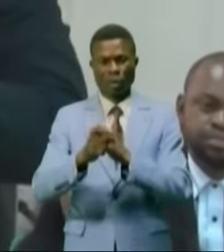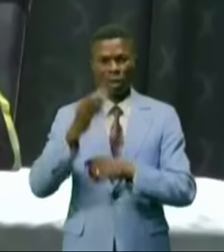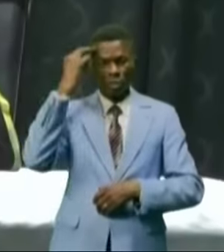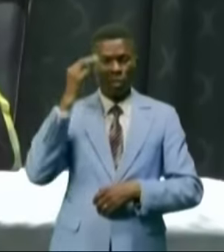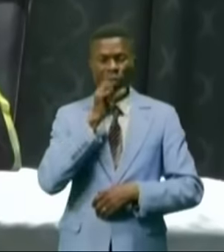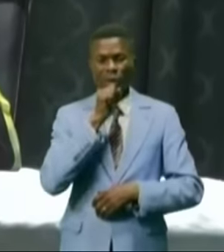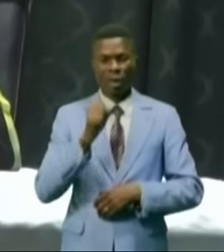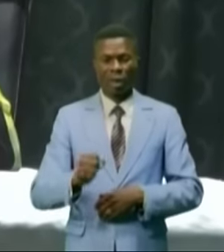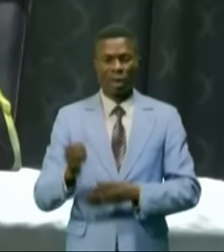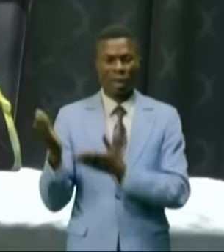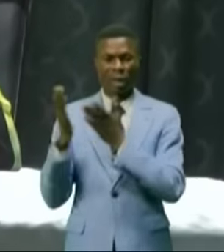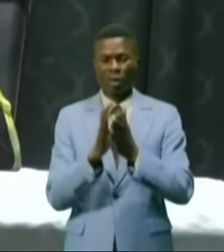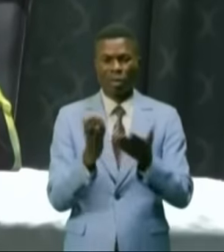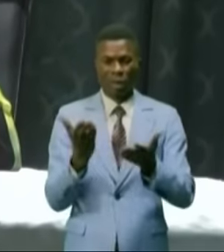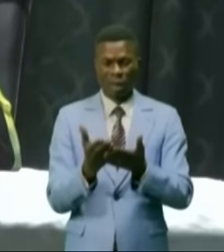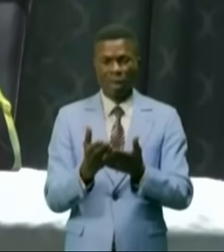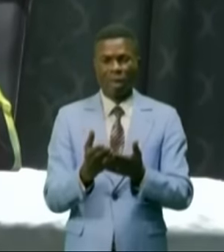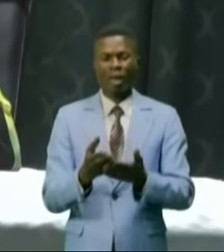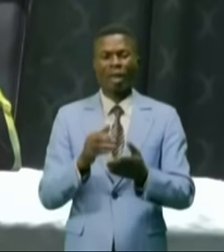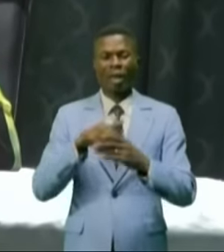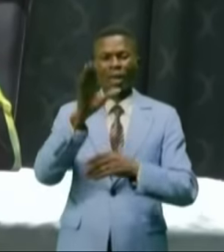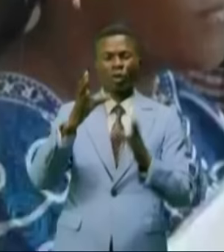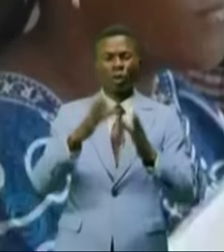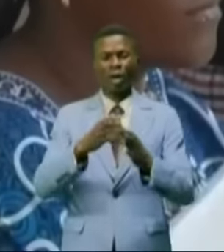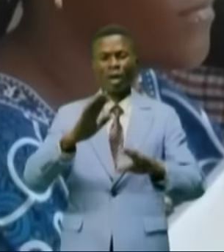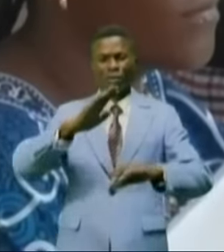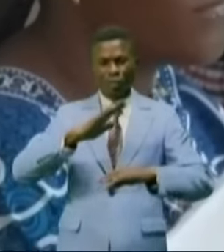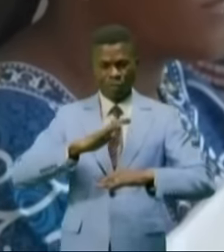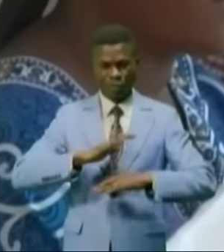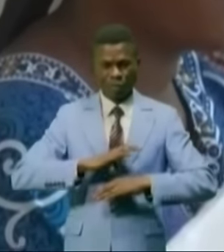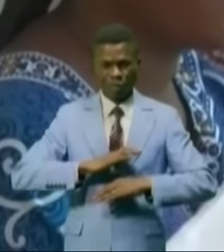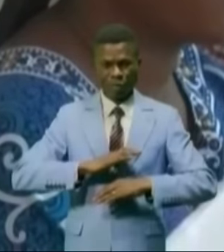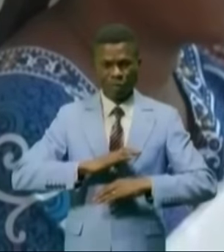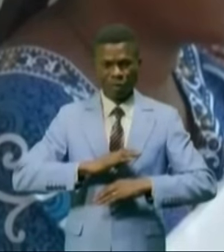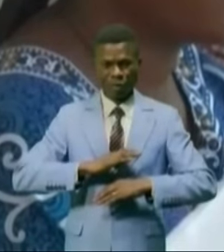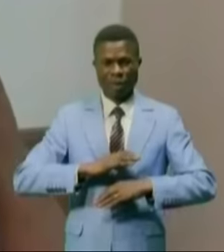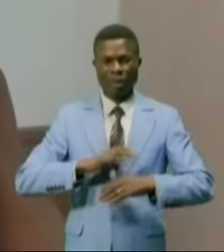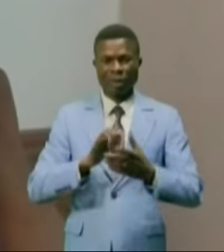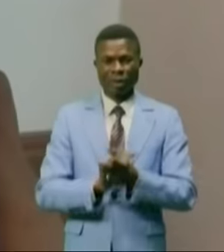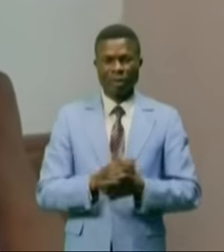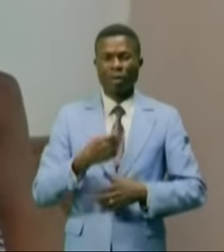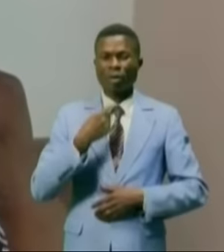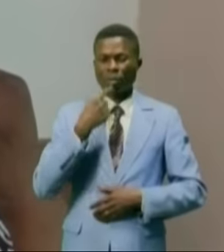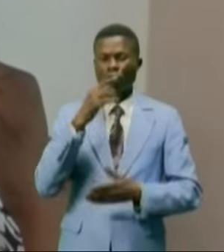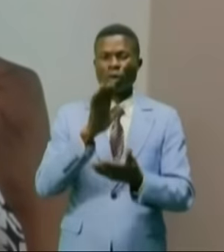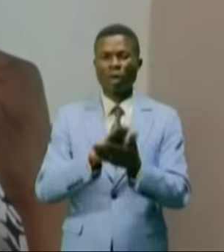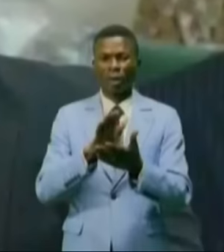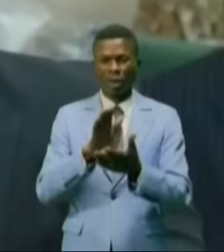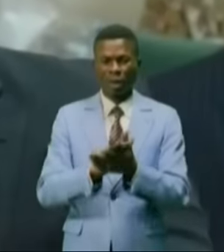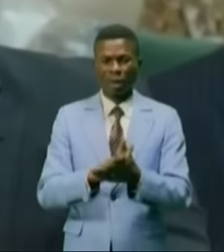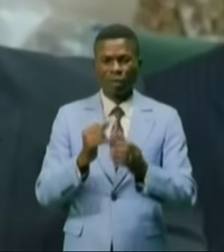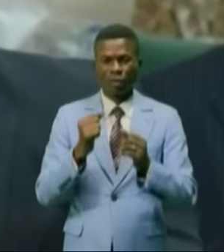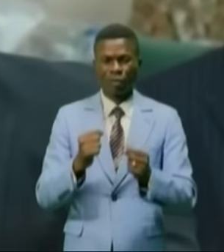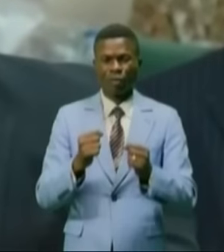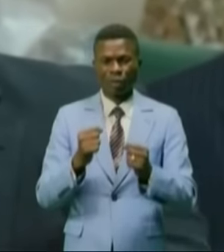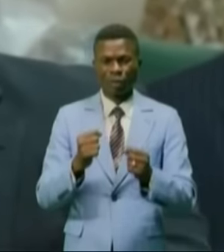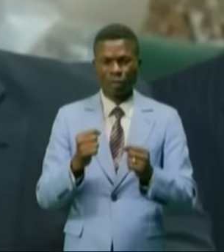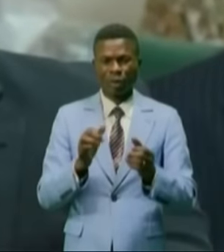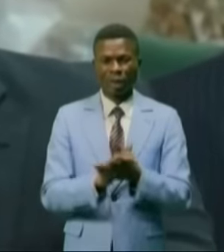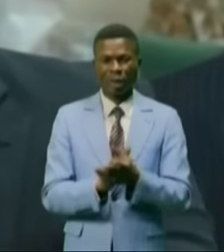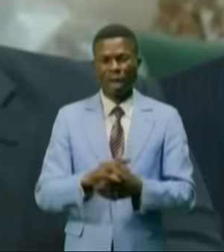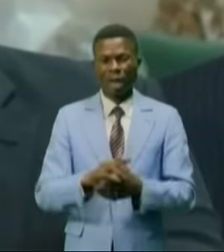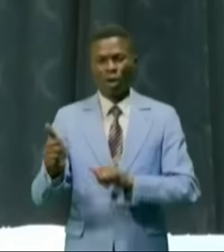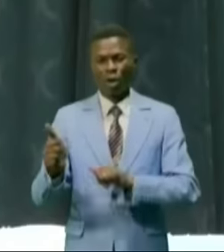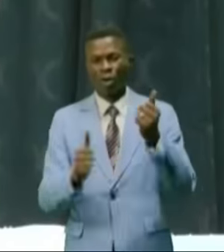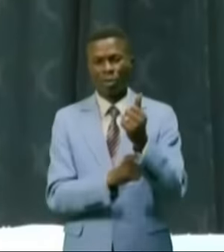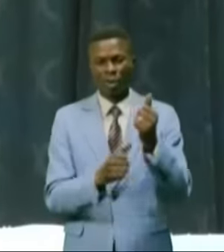sortante du portefeuille note avec satisfaction les pas franchis. Ces entreprises ne sont pas telles qu'on pouvait les